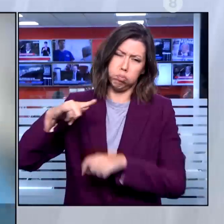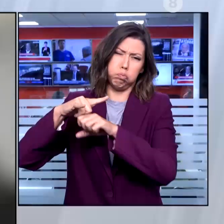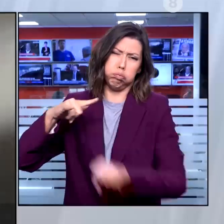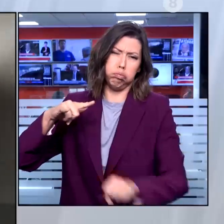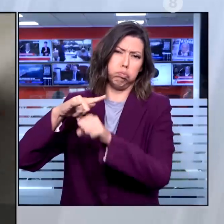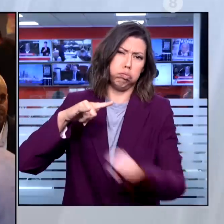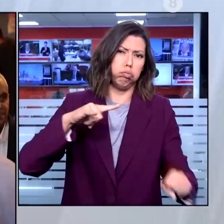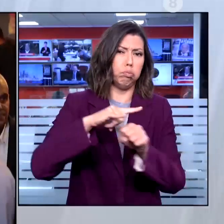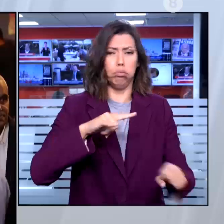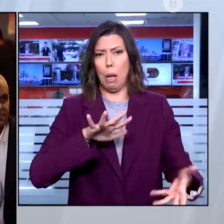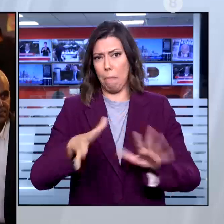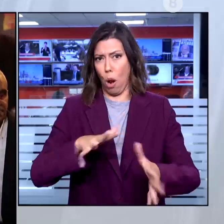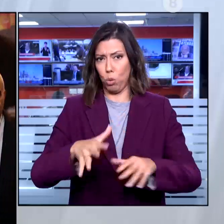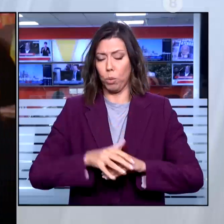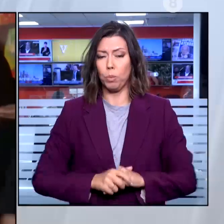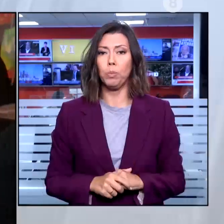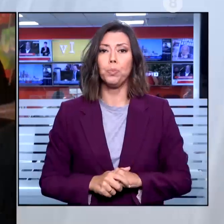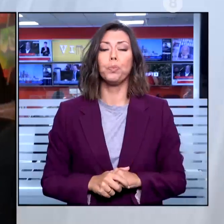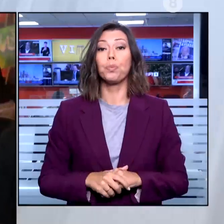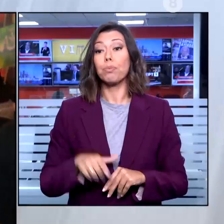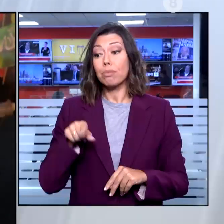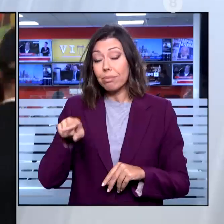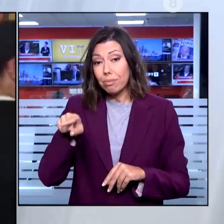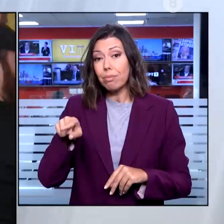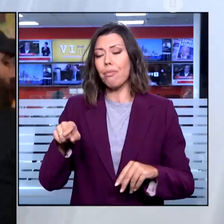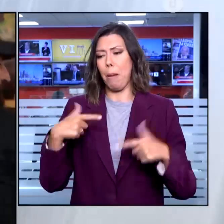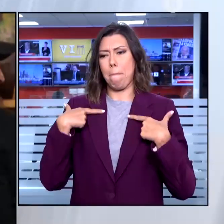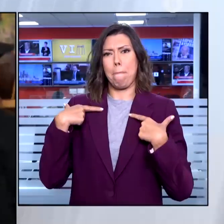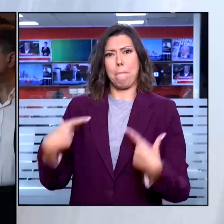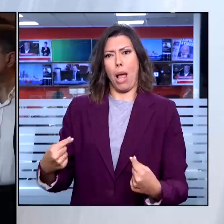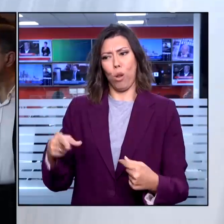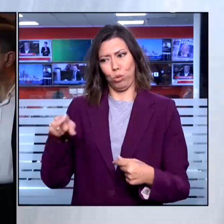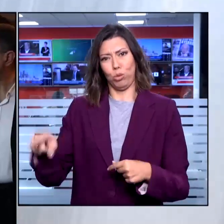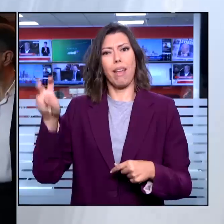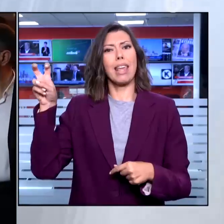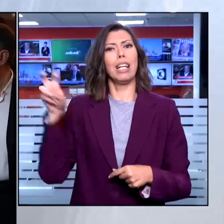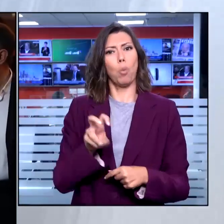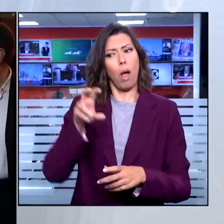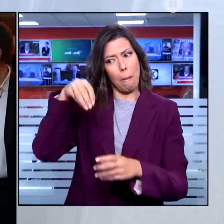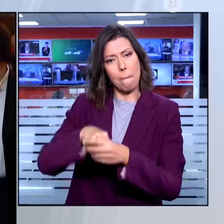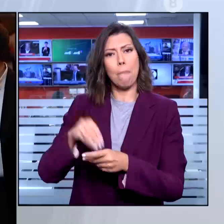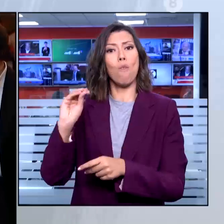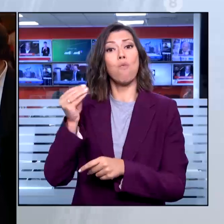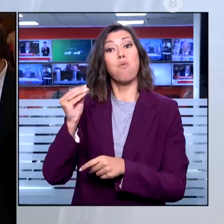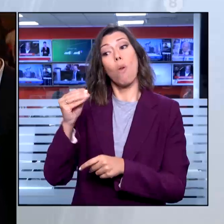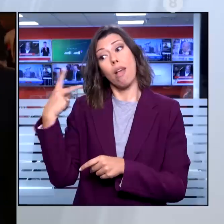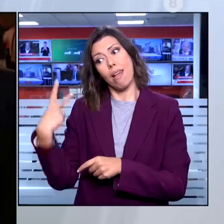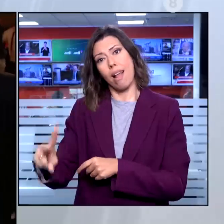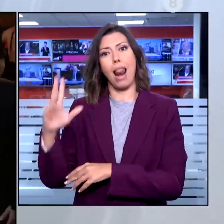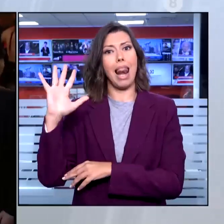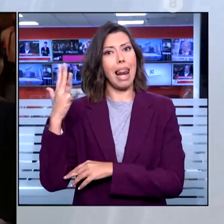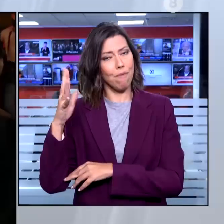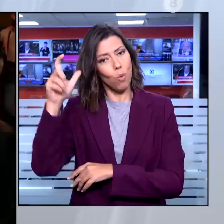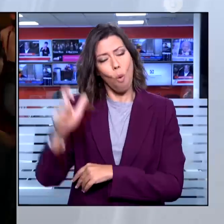with airstrikes. Ο Αλί Αμάρ, μέλος της πολιτικής πτέρυγας της Χεζμπολάχ στο Κοινοβούλιο του Λιβάνου, δέχεται τα συλληπιτήρια